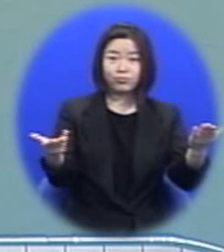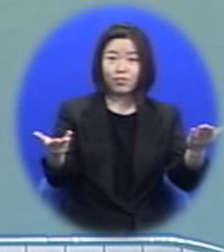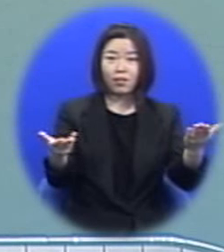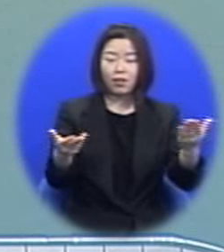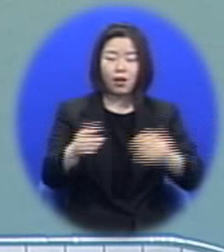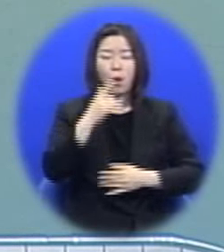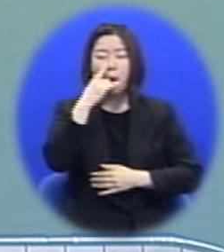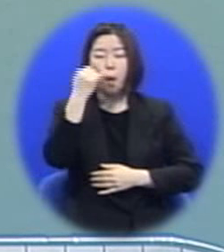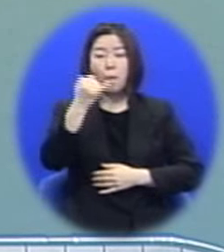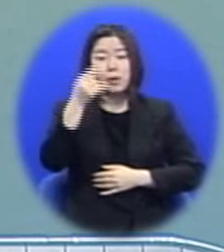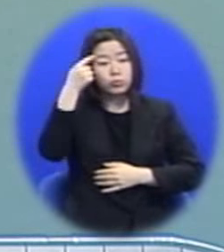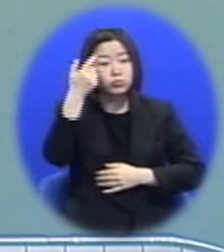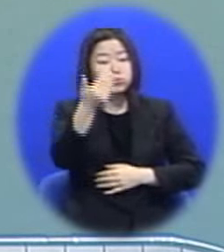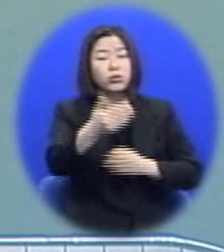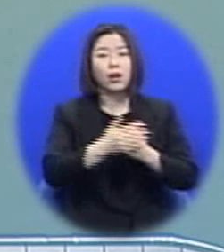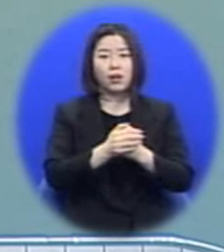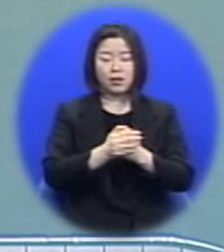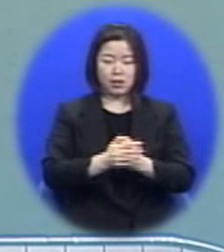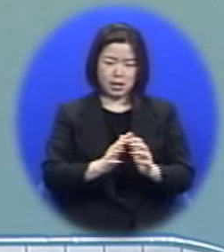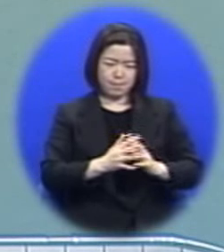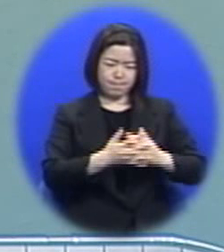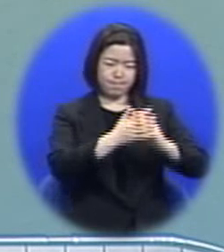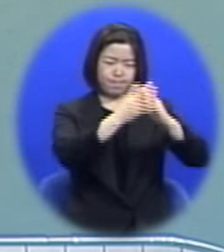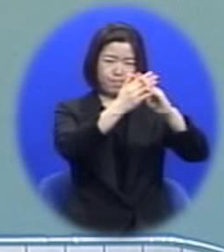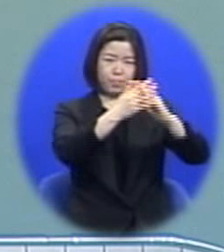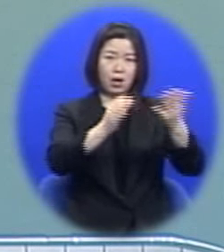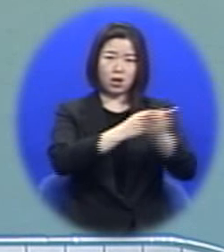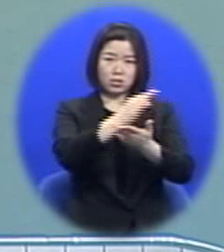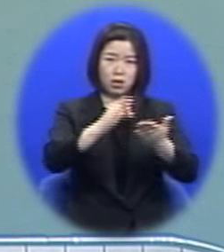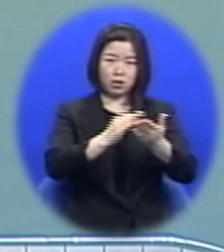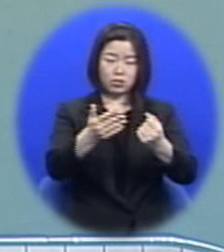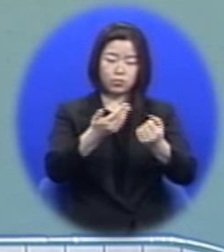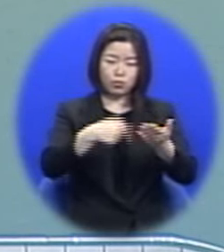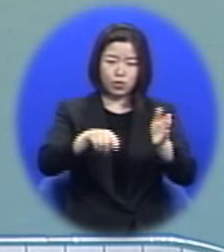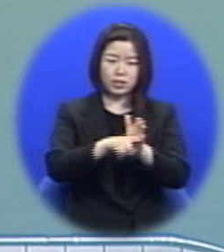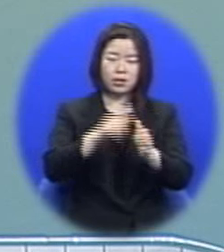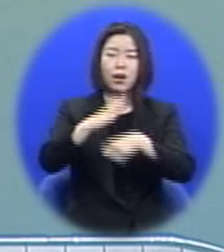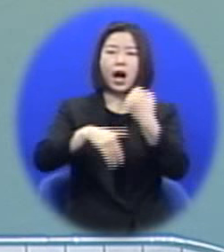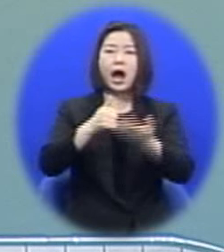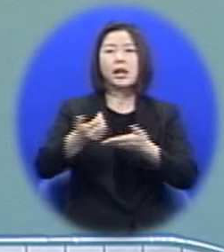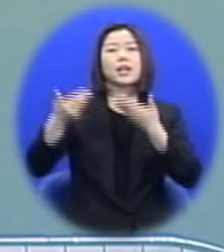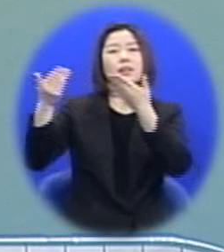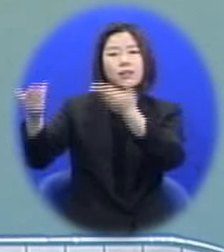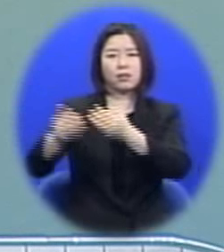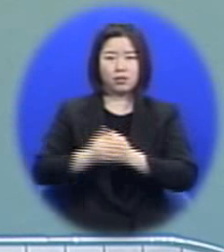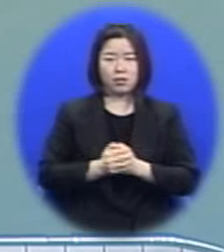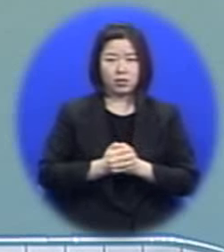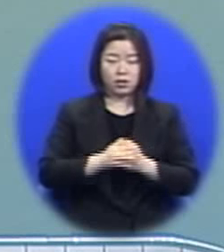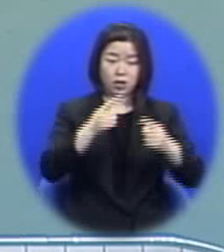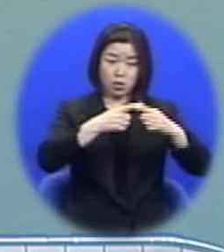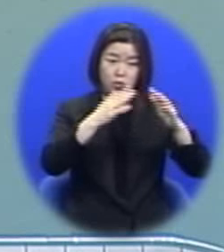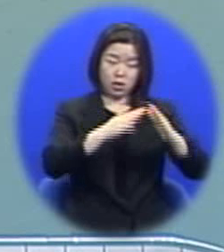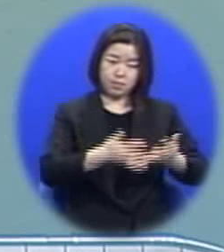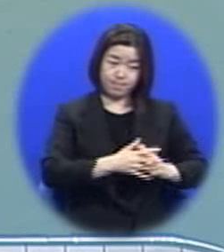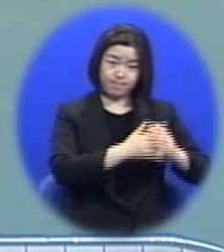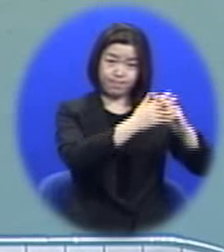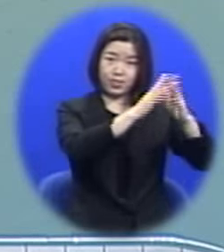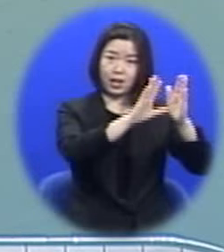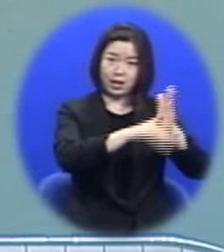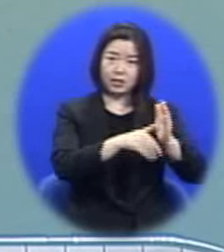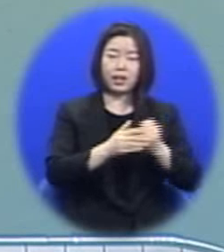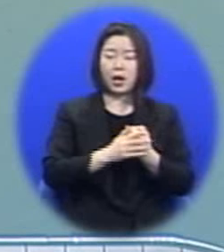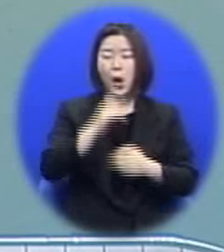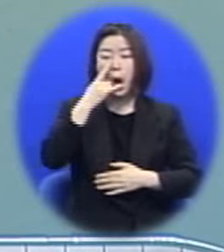건축원금으로 하나님께 바쳤다는 겁니다. 교회가 건축을 하는데 엄마가